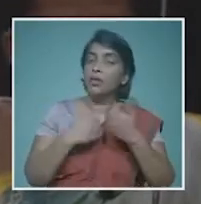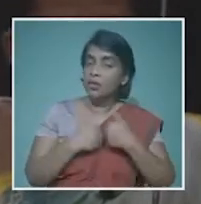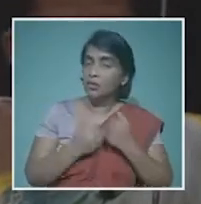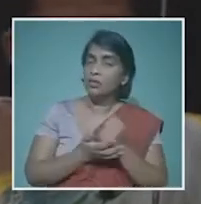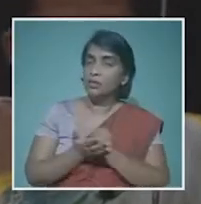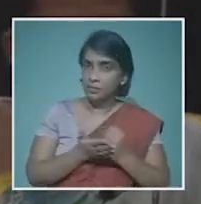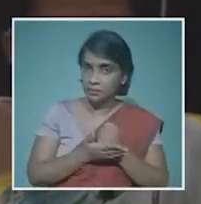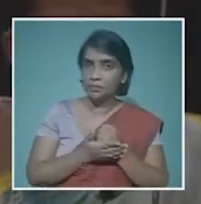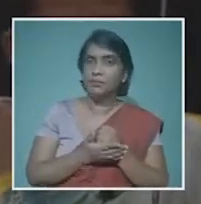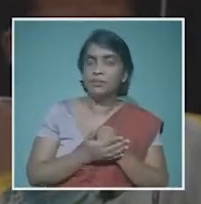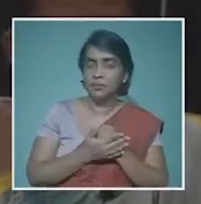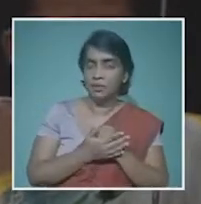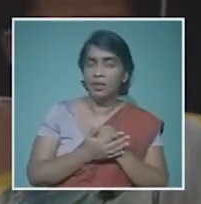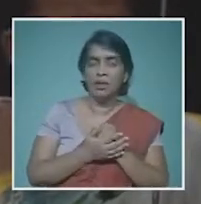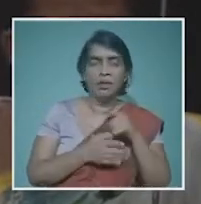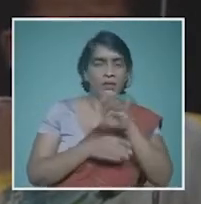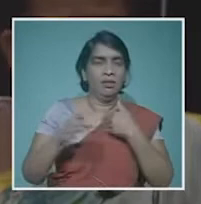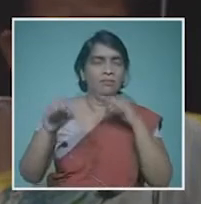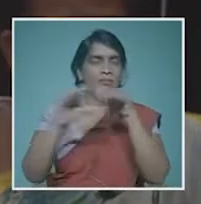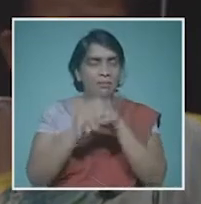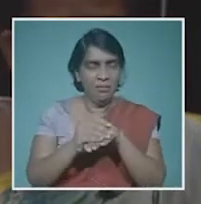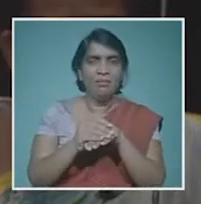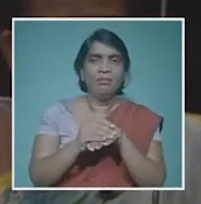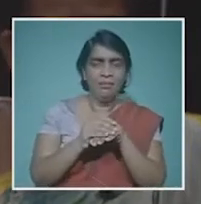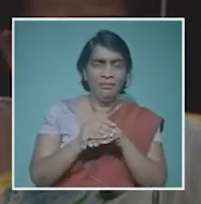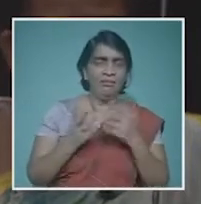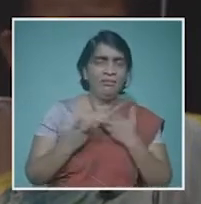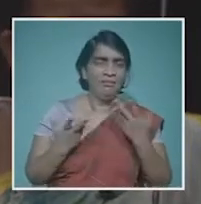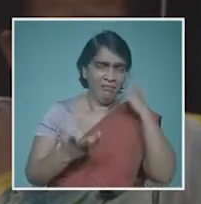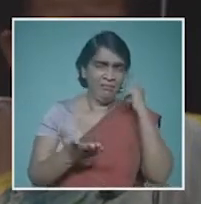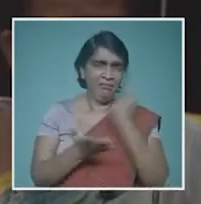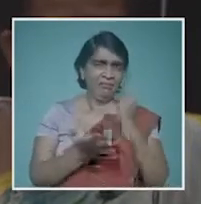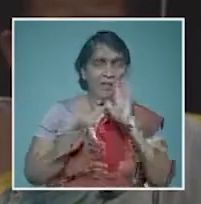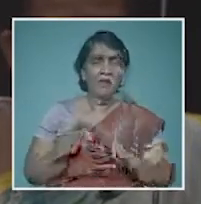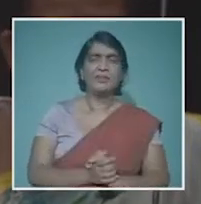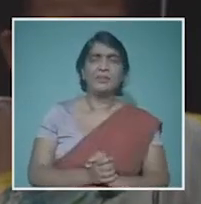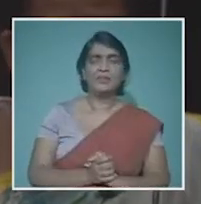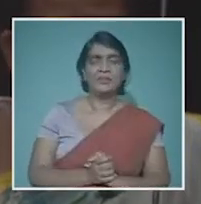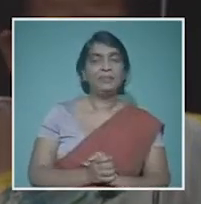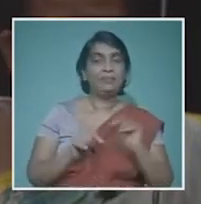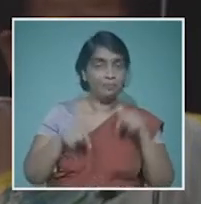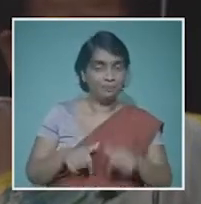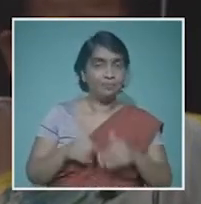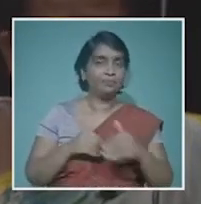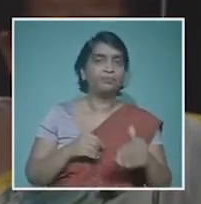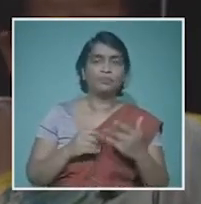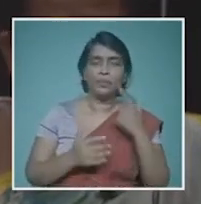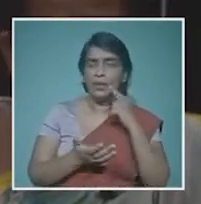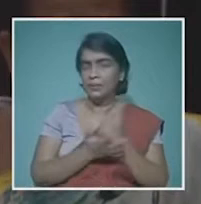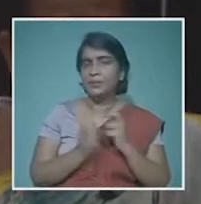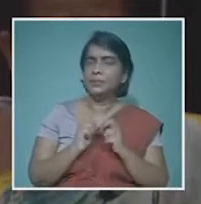දෙනාටම සමාජයට මූණ දෙන්න බැරි තත්ත්වයක් ඇති වුණා. දැන් මේ ඇතිවිච්ච බැරි